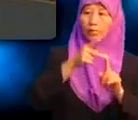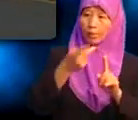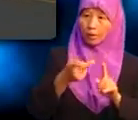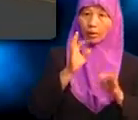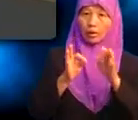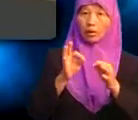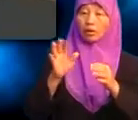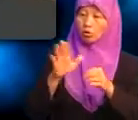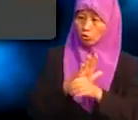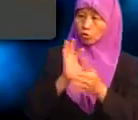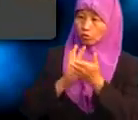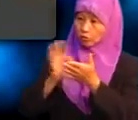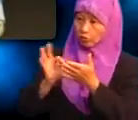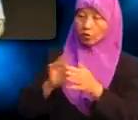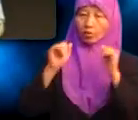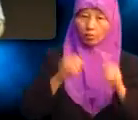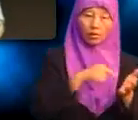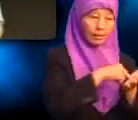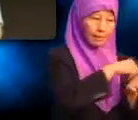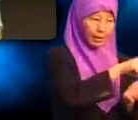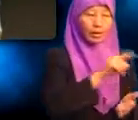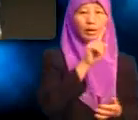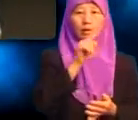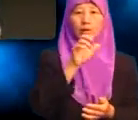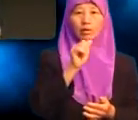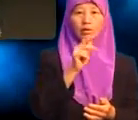cukup nisabnya, bolehlah abang membayar zakat.